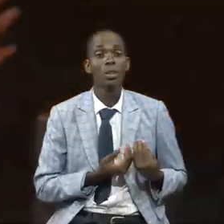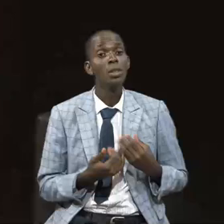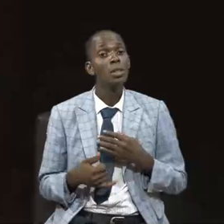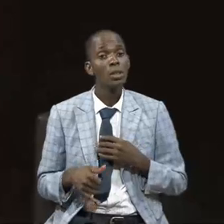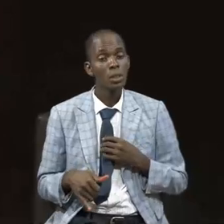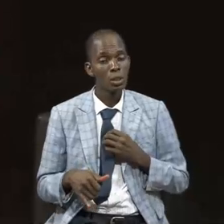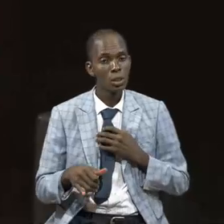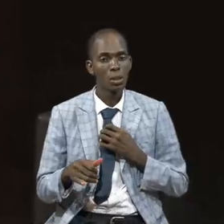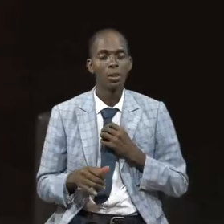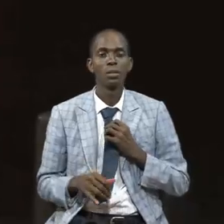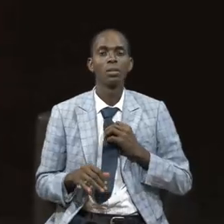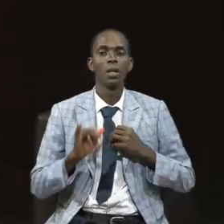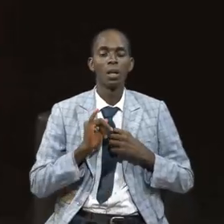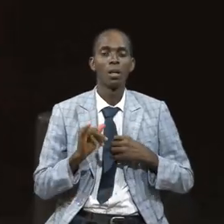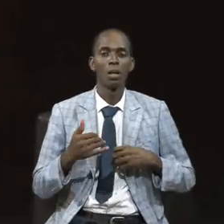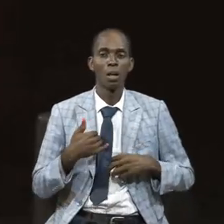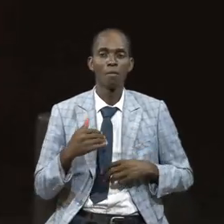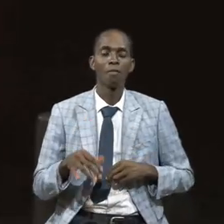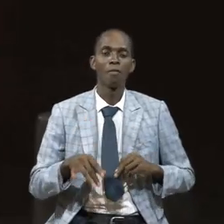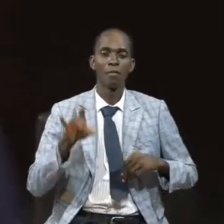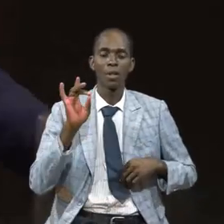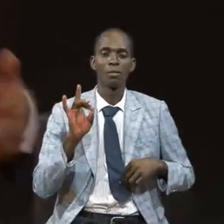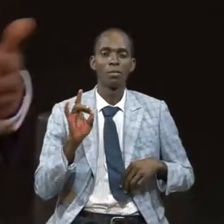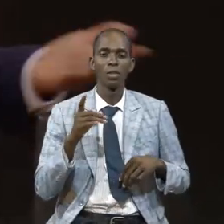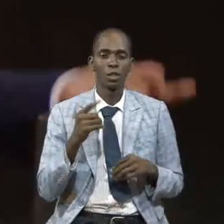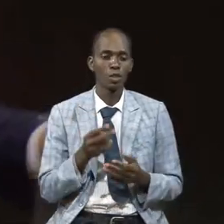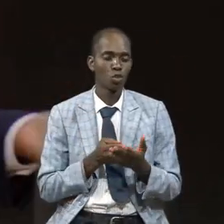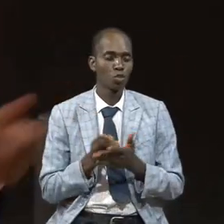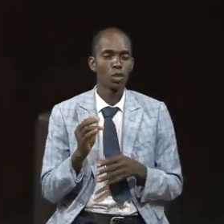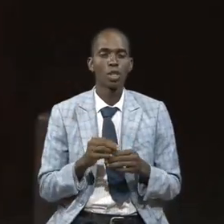la douceur affirment la vérité. L'amour.